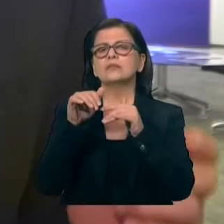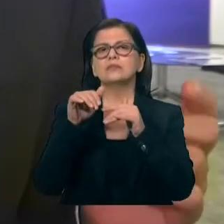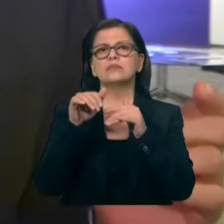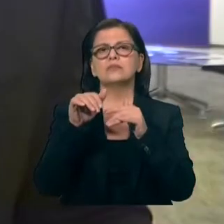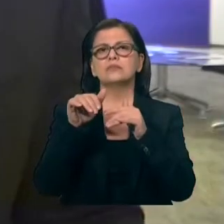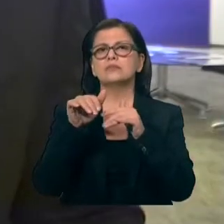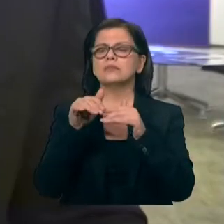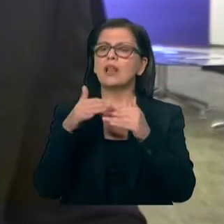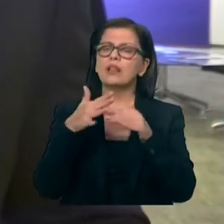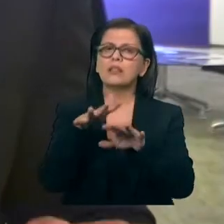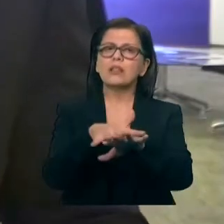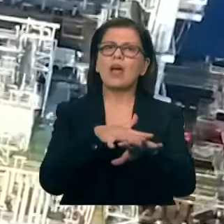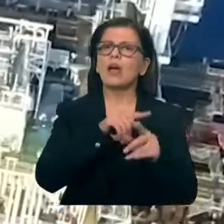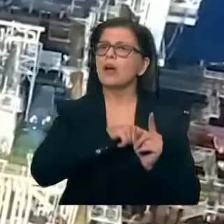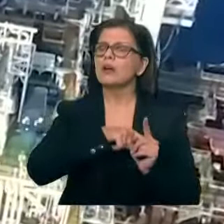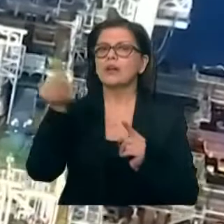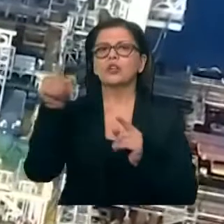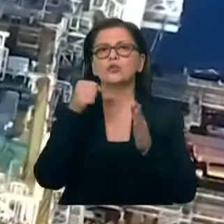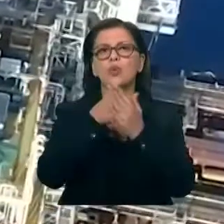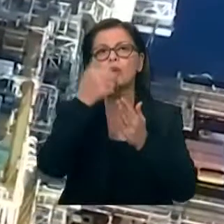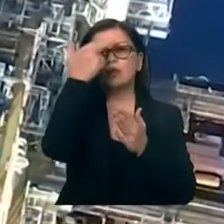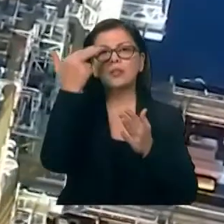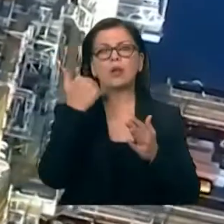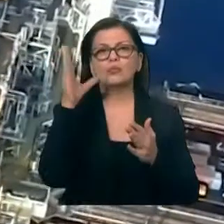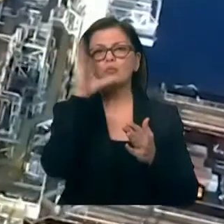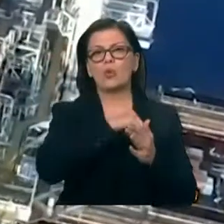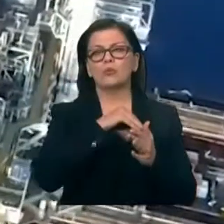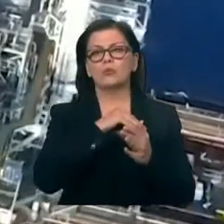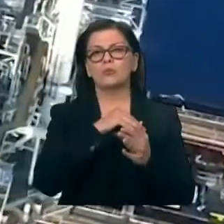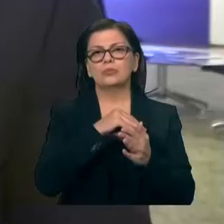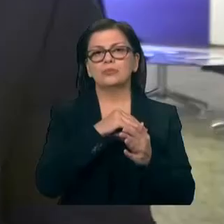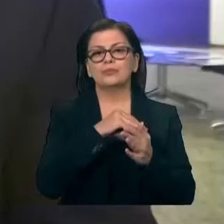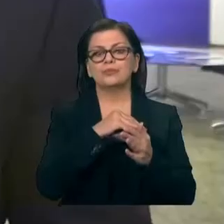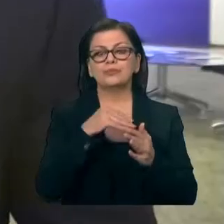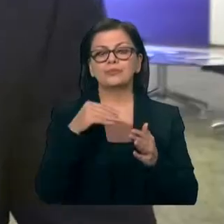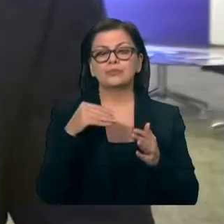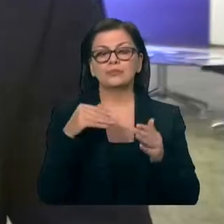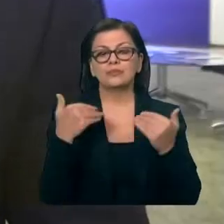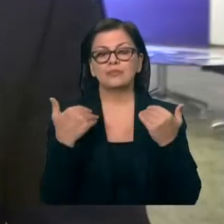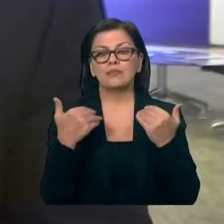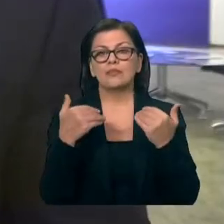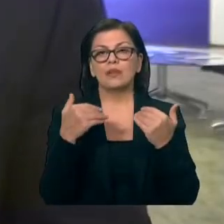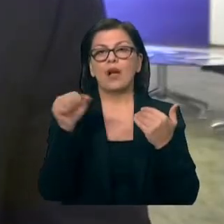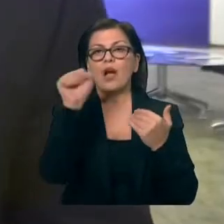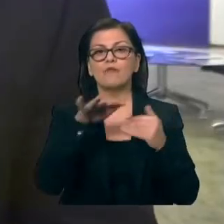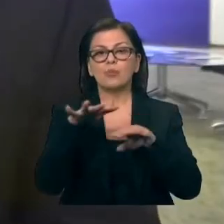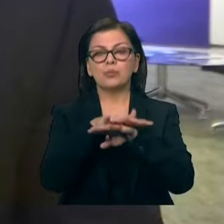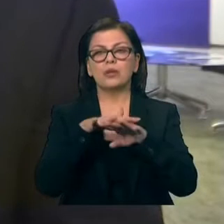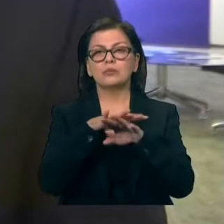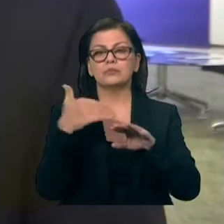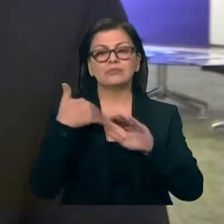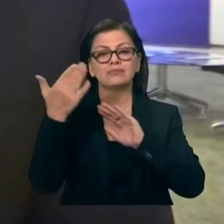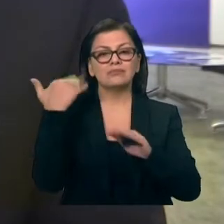ilə İtaliya qədər nəql edir. 2020-ci ilin sonuncu günündə biz Avropa bazarına birbaşa çıxışı əldə etdik.